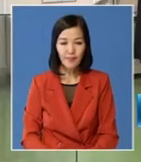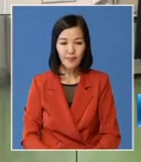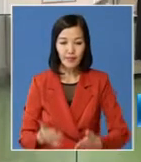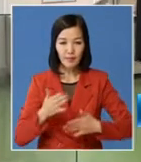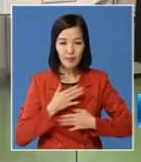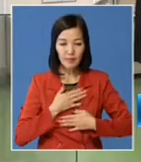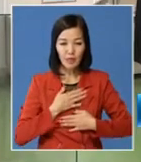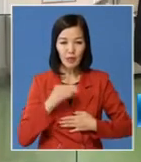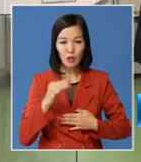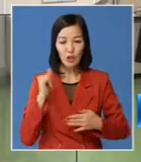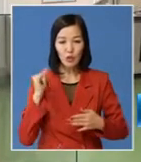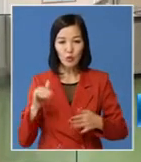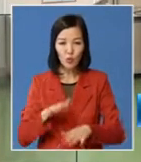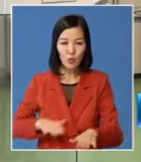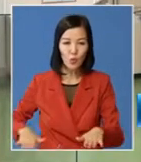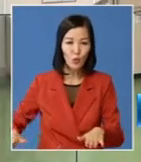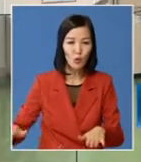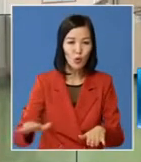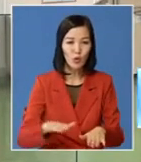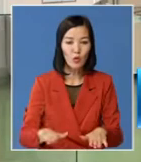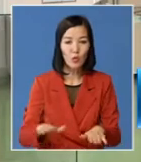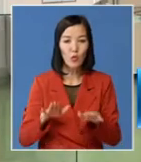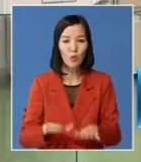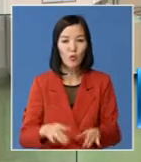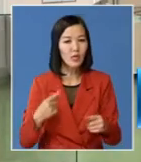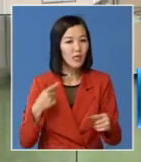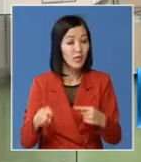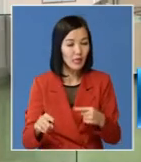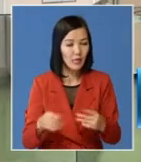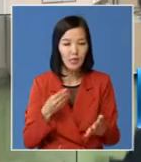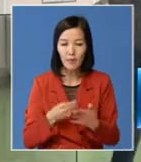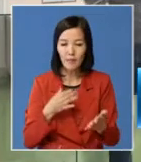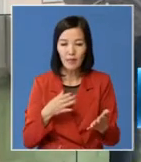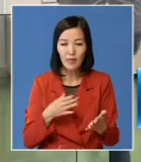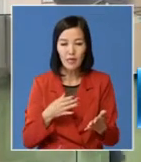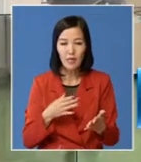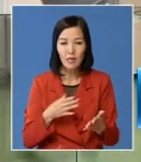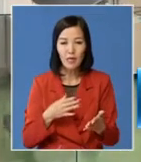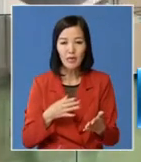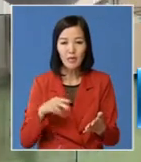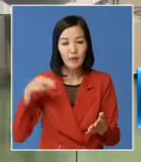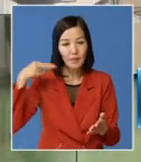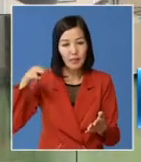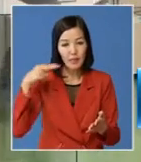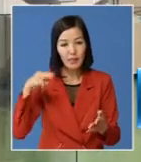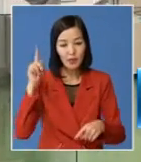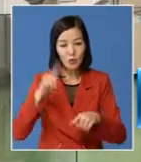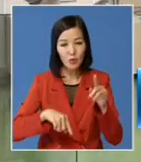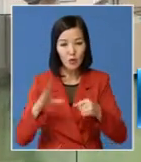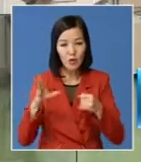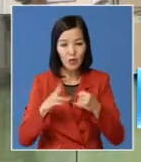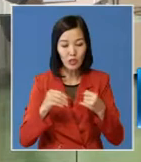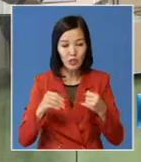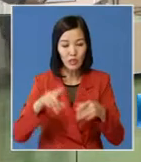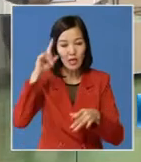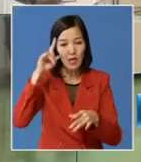Бізге Жетісу өңірінің орны бөлі қымбат, өйткені бұл жерде елбасымыздың кіндік қаны тамған жер, қазаққа,